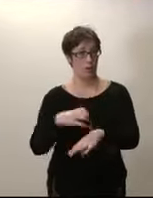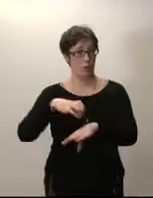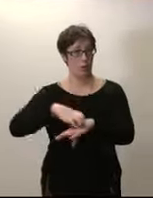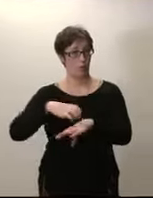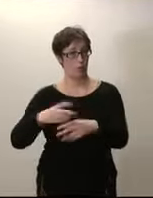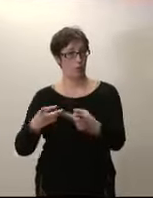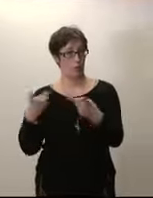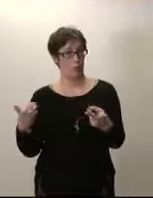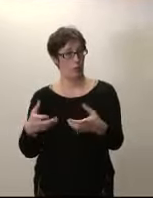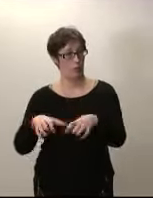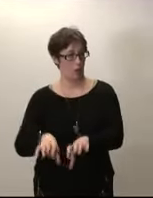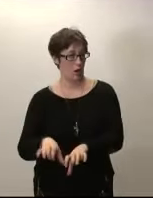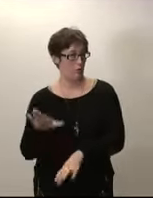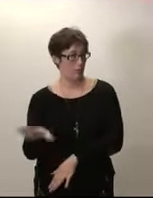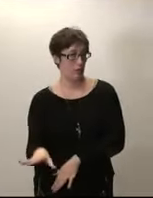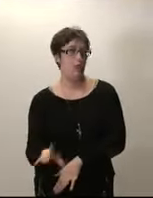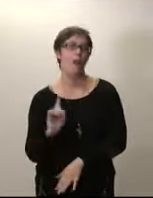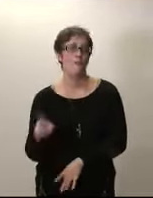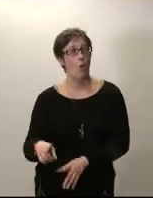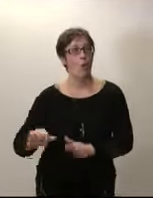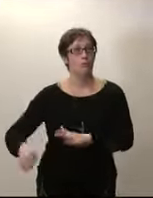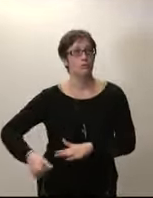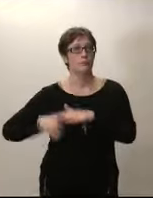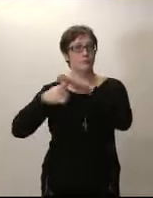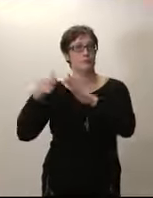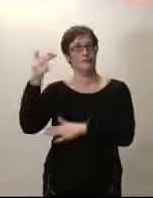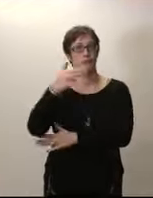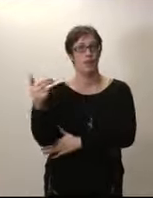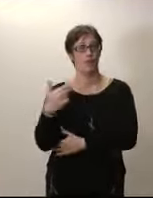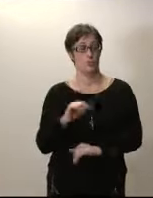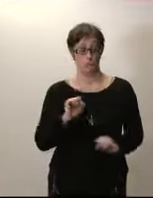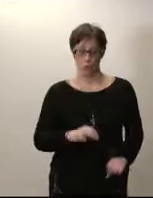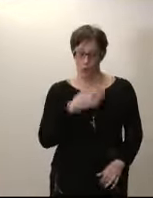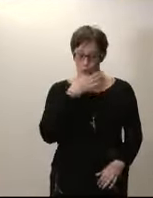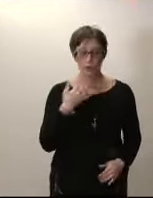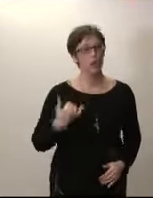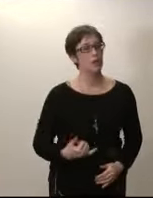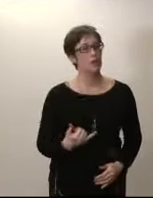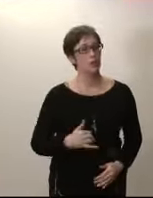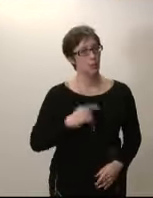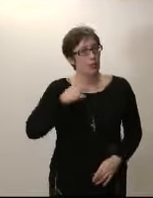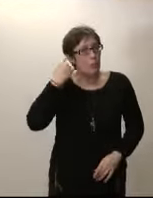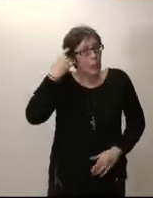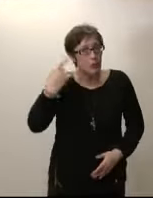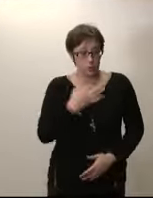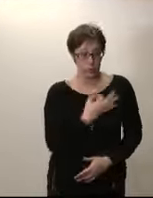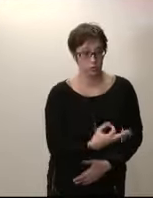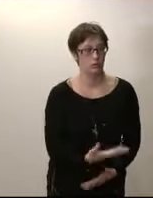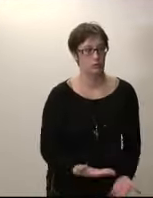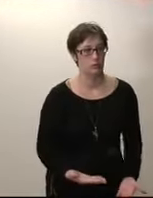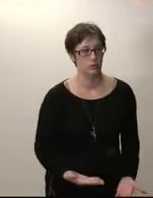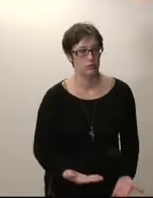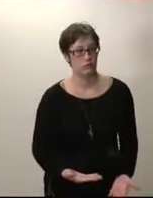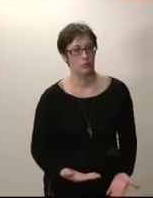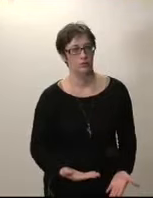bancaire, c'est au niveau national qu'il faudra le faire, pas au niveau local. Mais j'ai le droit de le dire ici, puisque c'est ce que je pense. Voilà. Et qui pourrait sortir